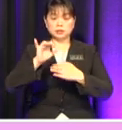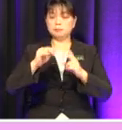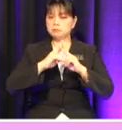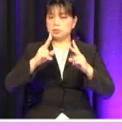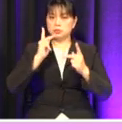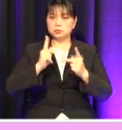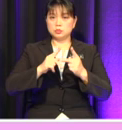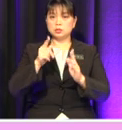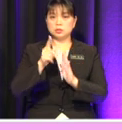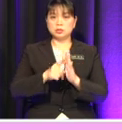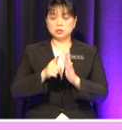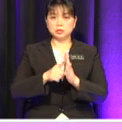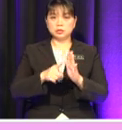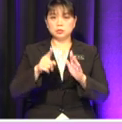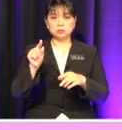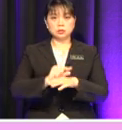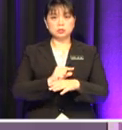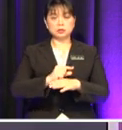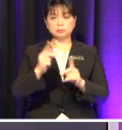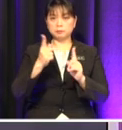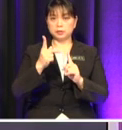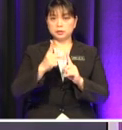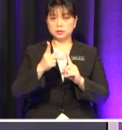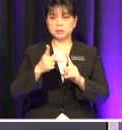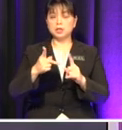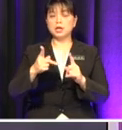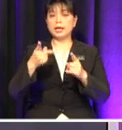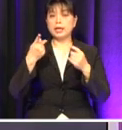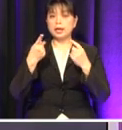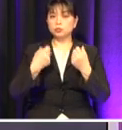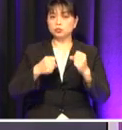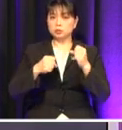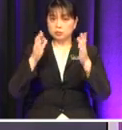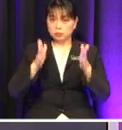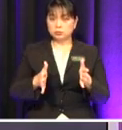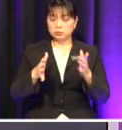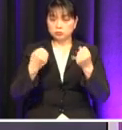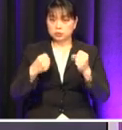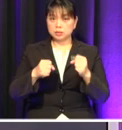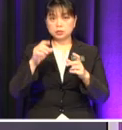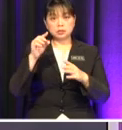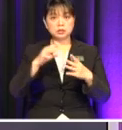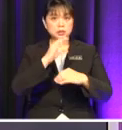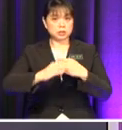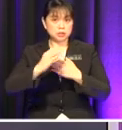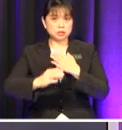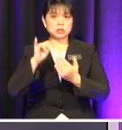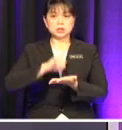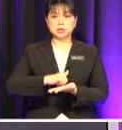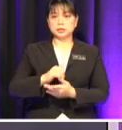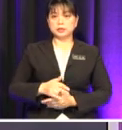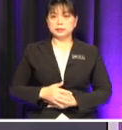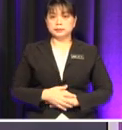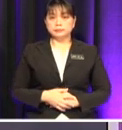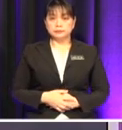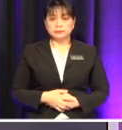kepada atlet itu oke Ivan untuk bahagian ini pengurusan kecerahan calon-calon